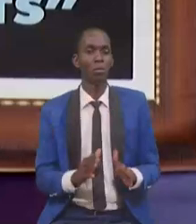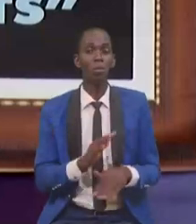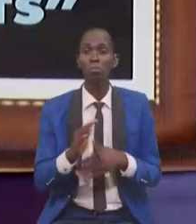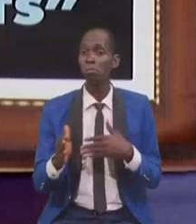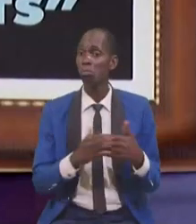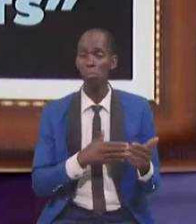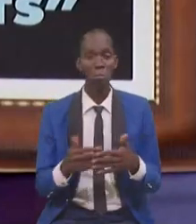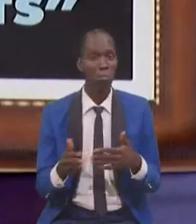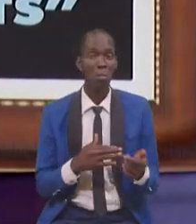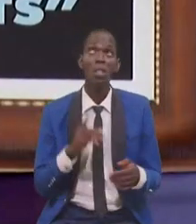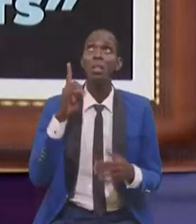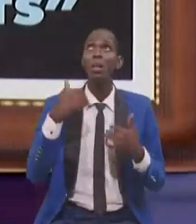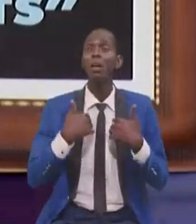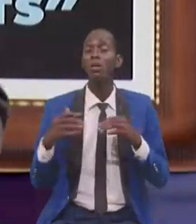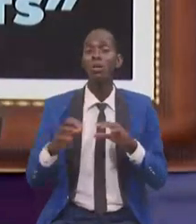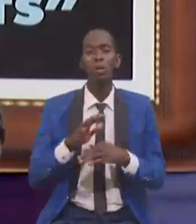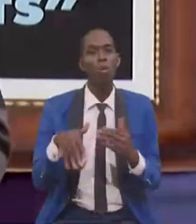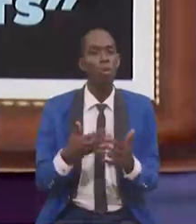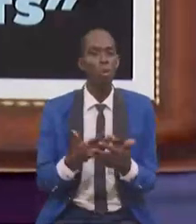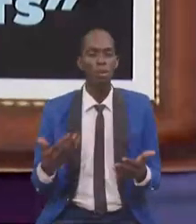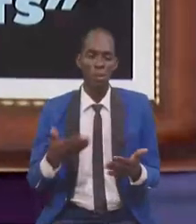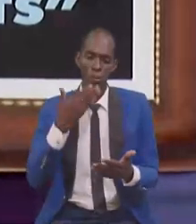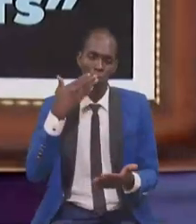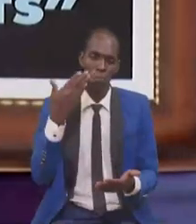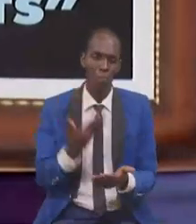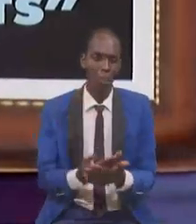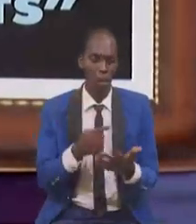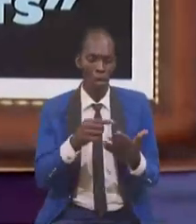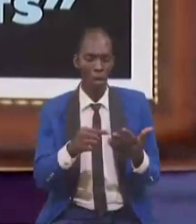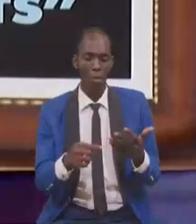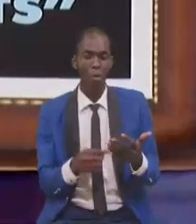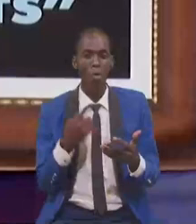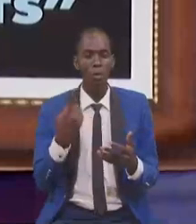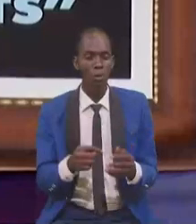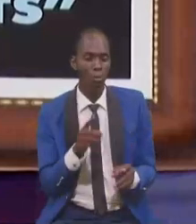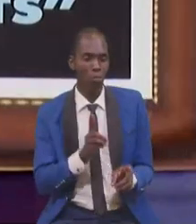et aux hommes incroyants, il fait tout à merveille. Parmi